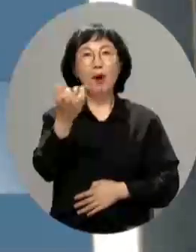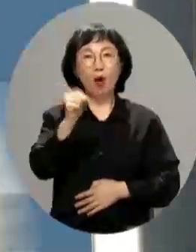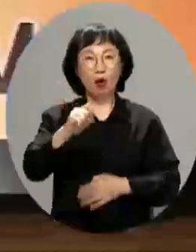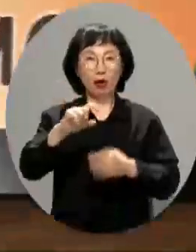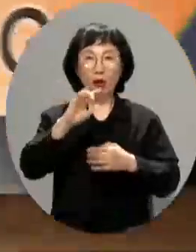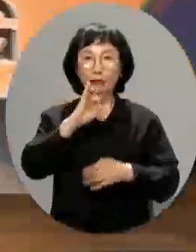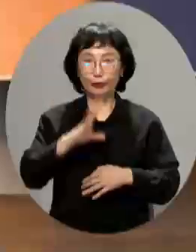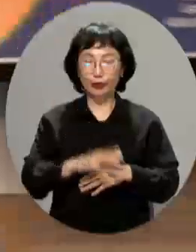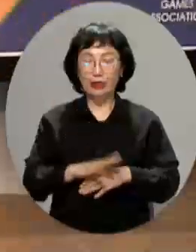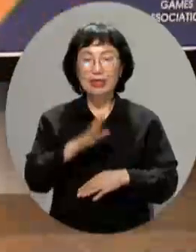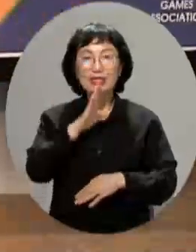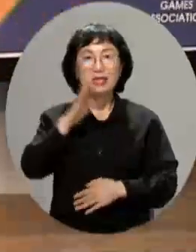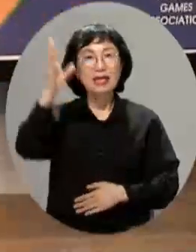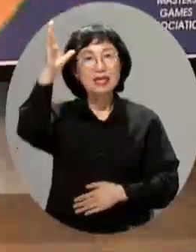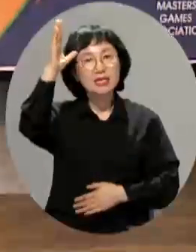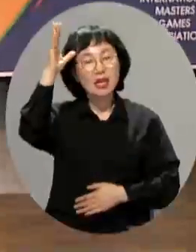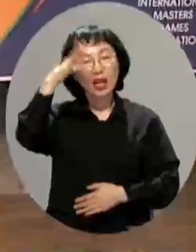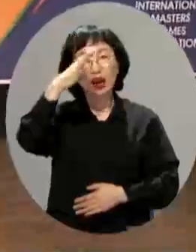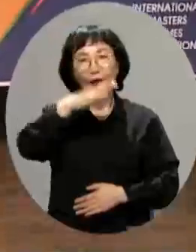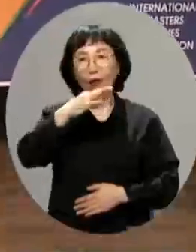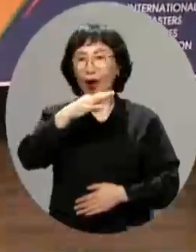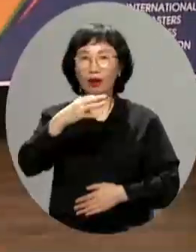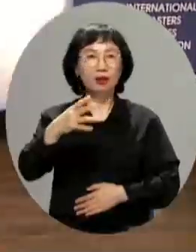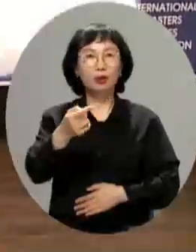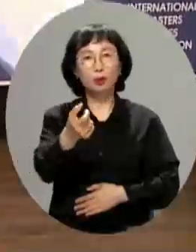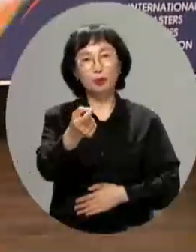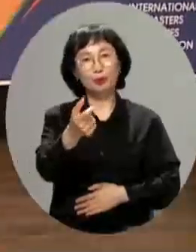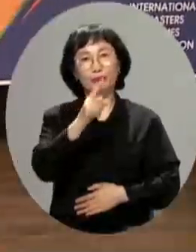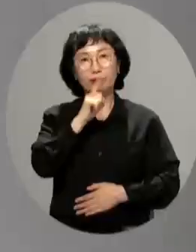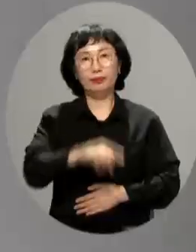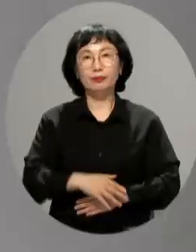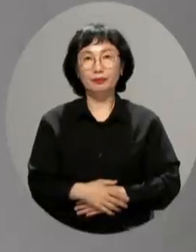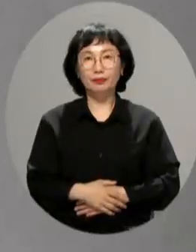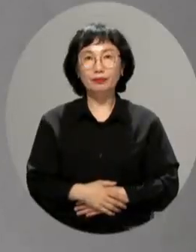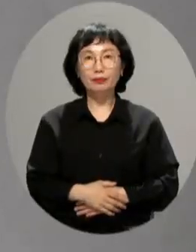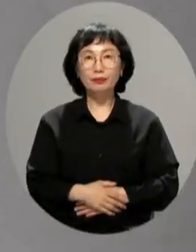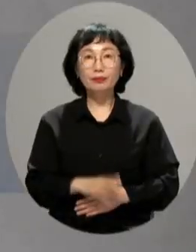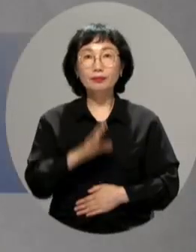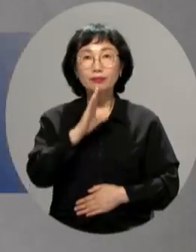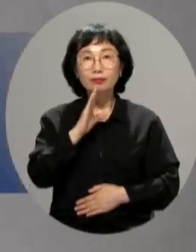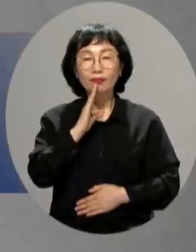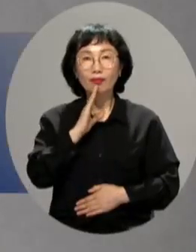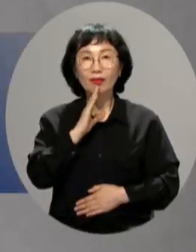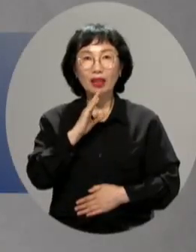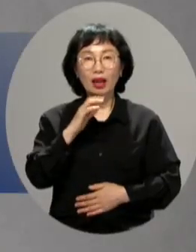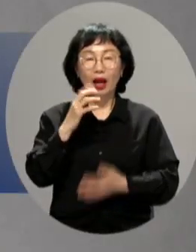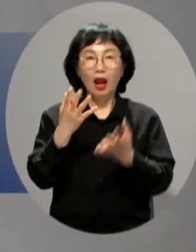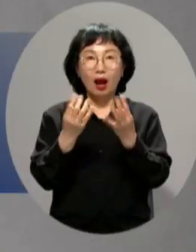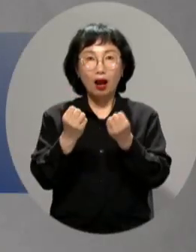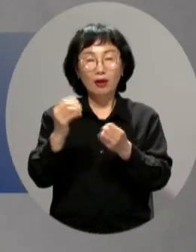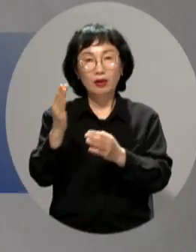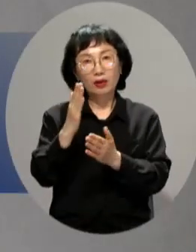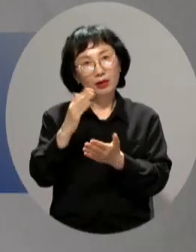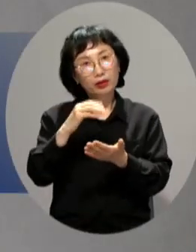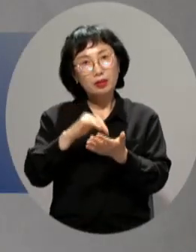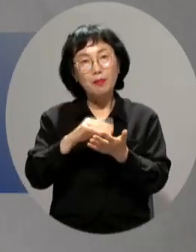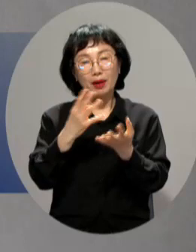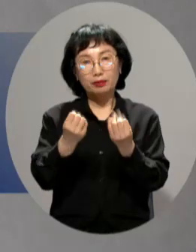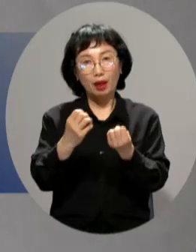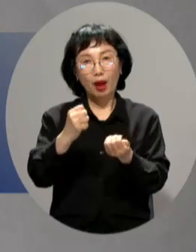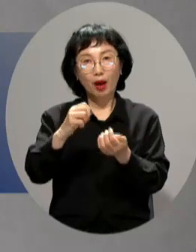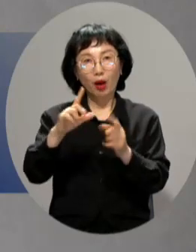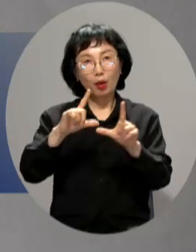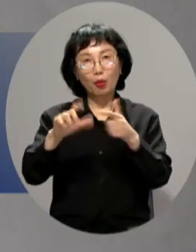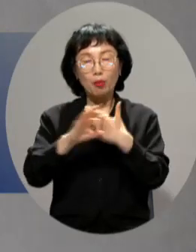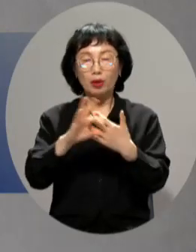실제 기대되는 경제적 이익과는 거리가 멀다는 설명입니다. 사실은 학술적으로 좀 이렇게 불분명한